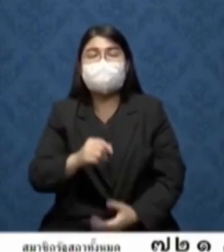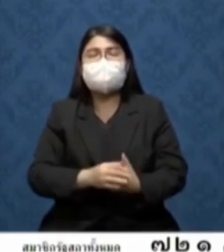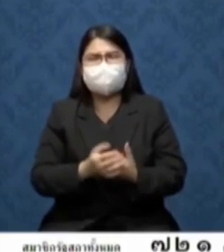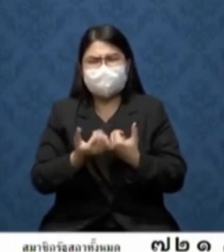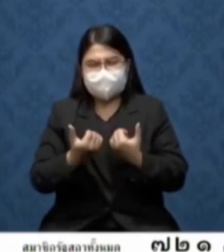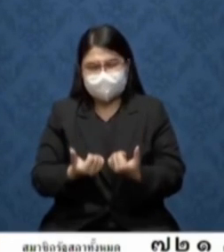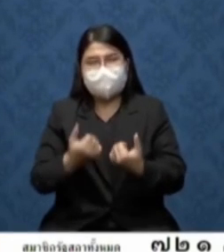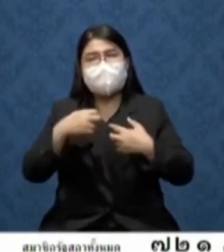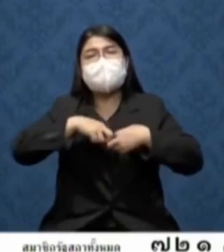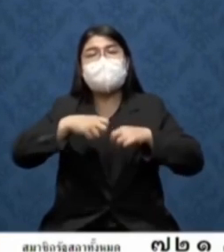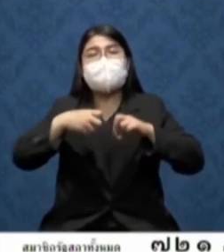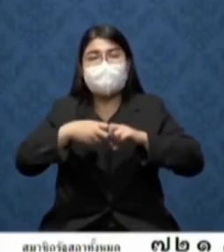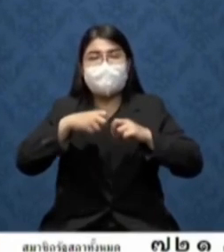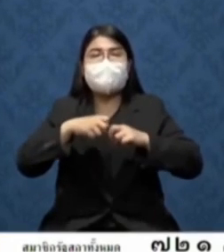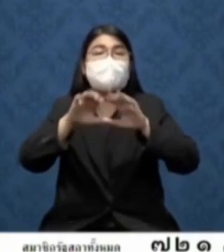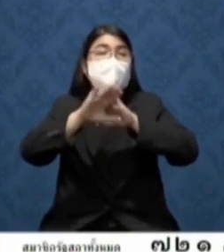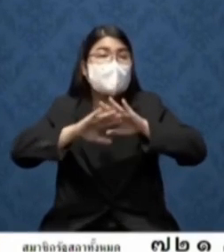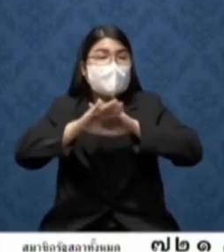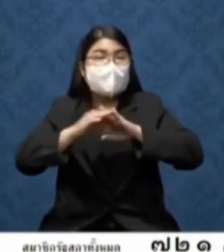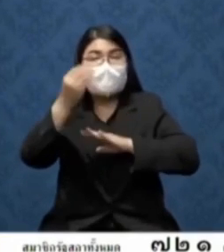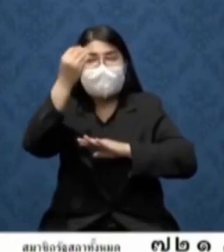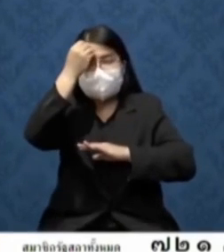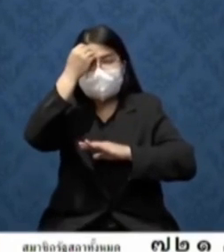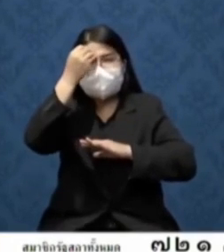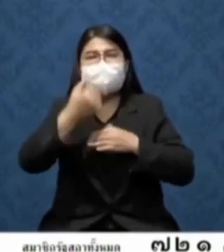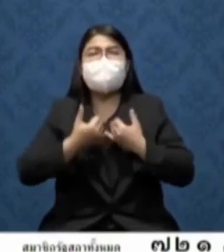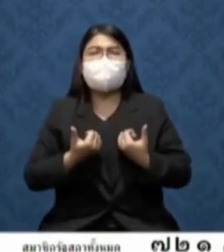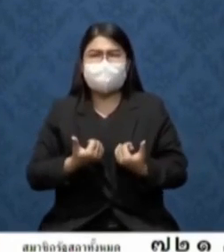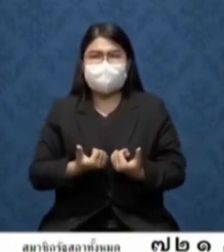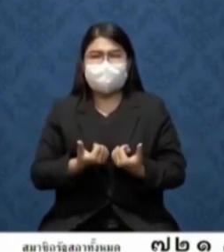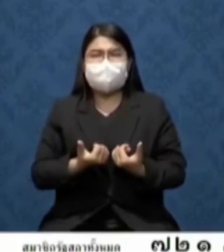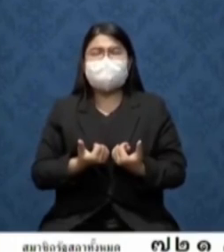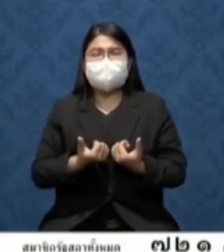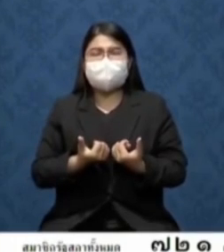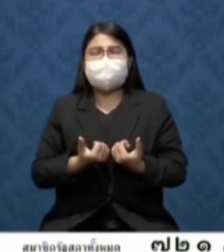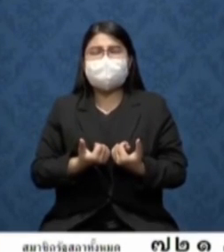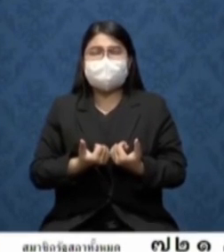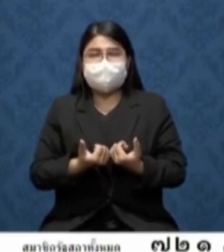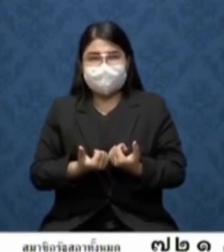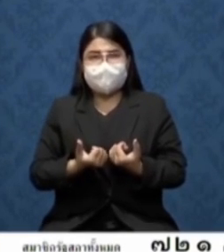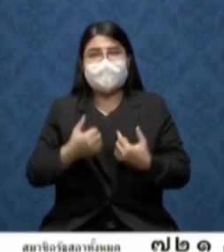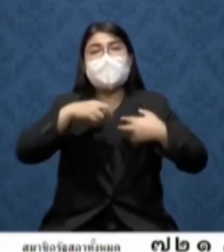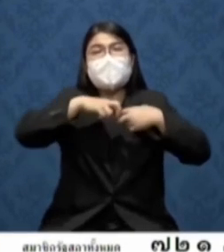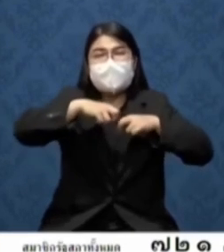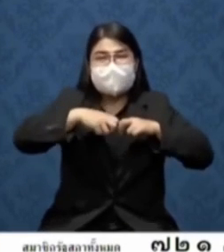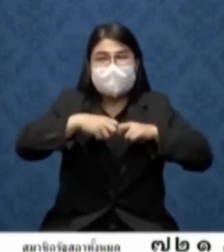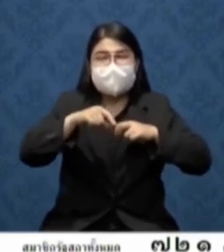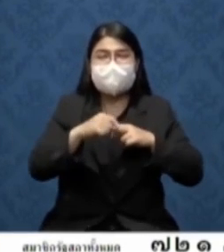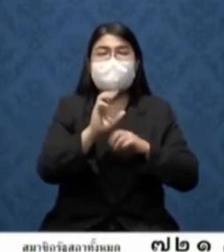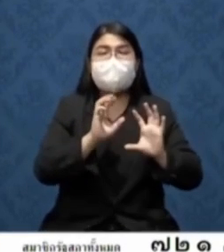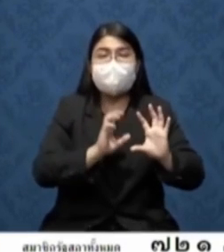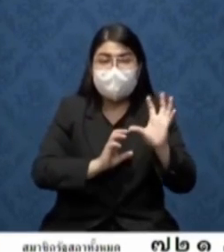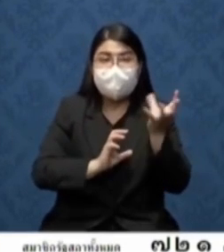ายคลึงกับประเทศญี่ปุ่นเรากำลังถูกขนาบข้างด้วยปัญหาทั้งในระดับโลกและในระดับท้อง